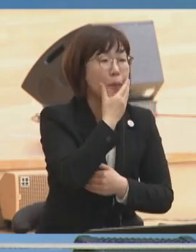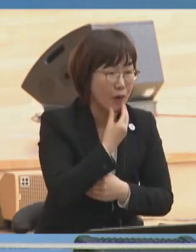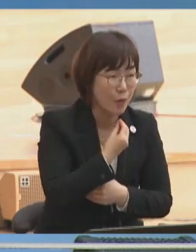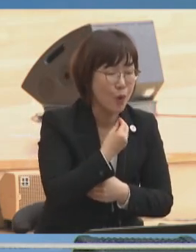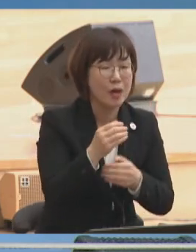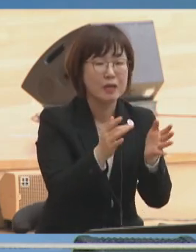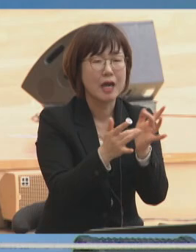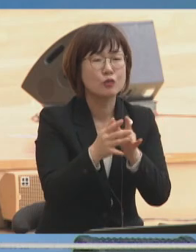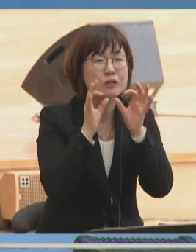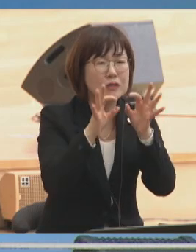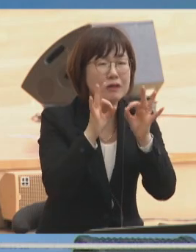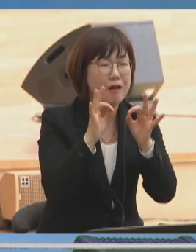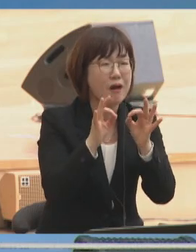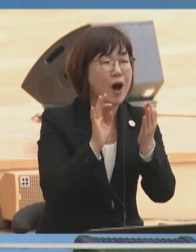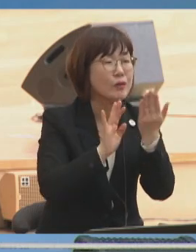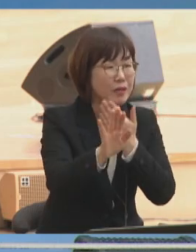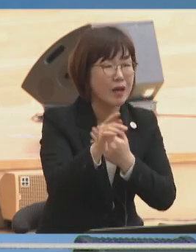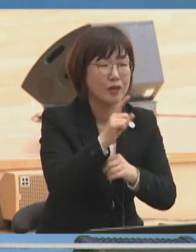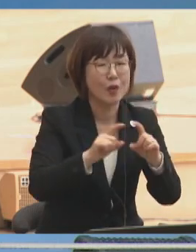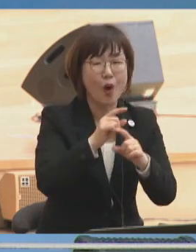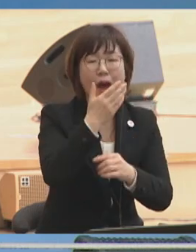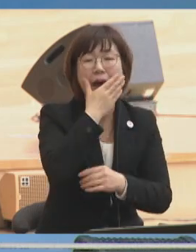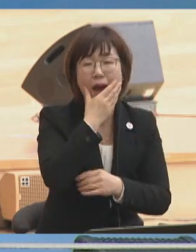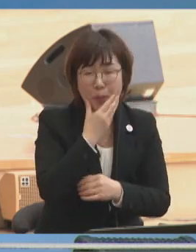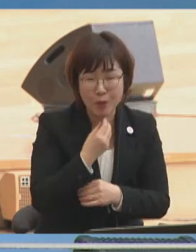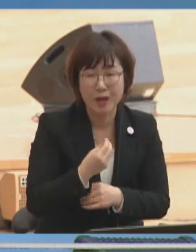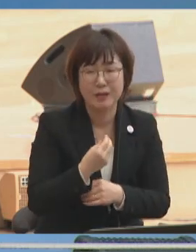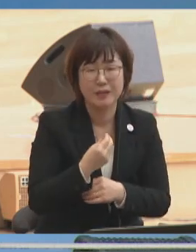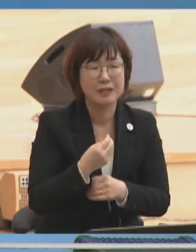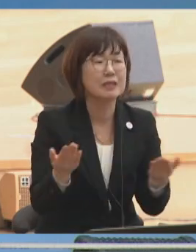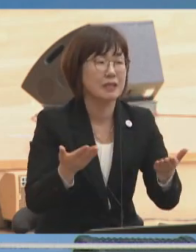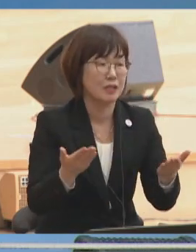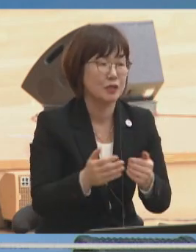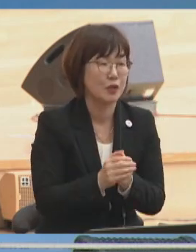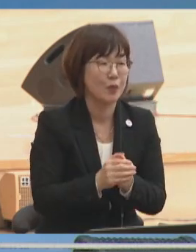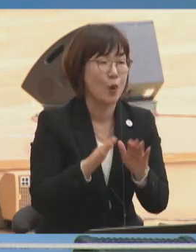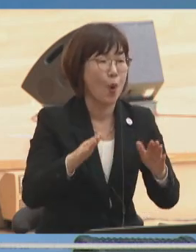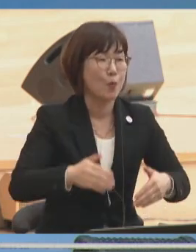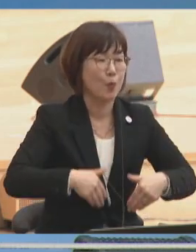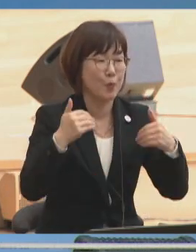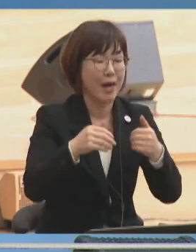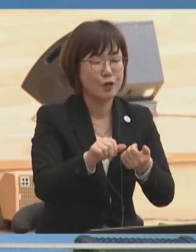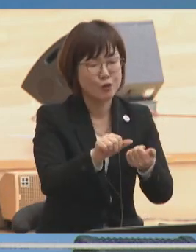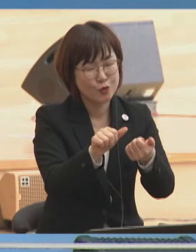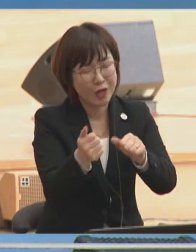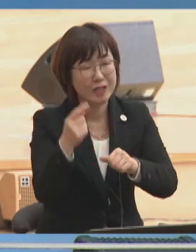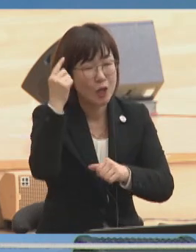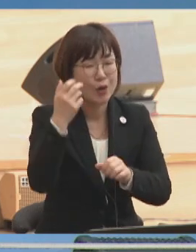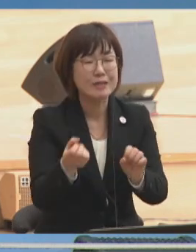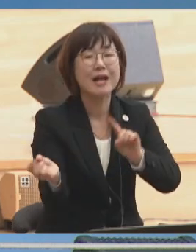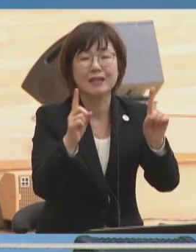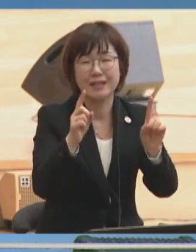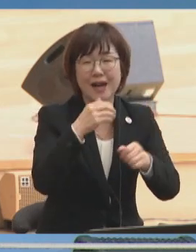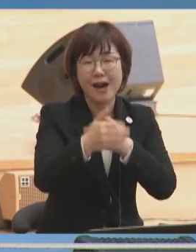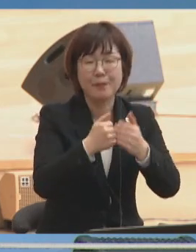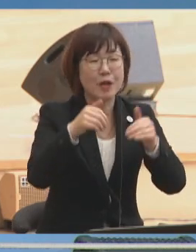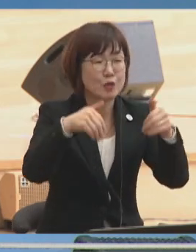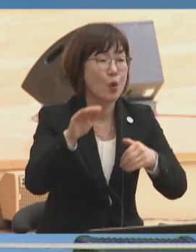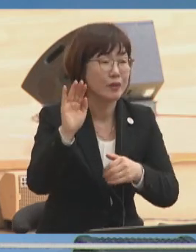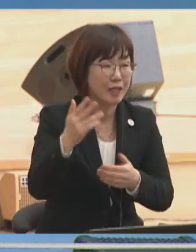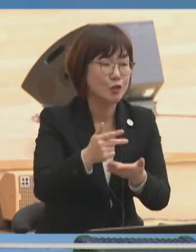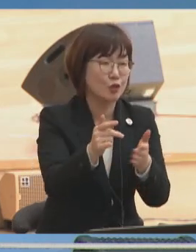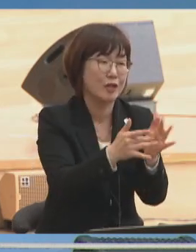증거해서 더 행복해지는, 여러분 올 봄에 죽어가는 영혼들을 살려내는 하나님의 종들 될 수 있기를 주 예수